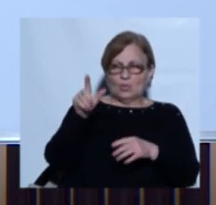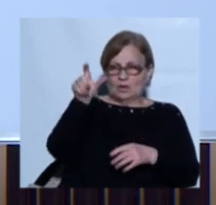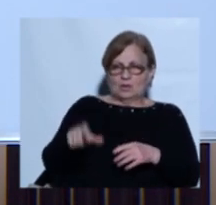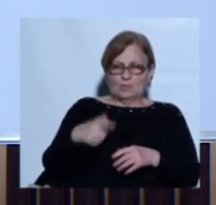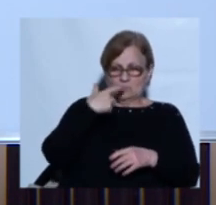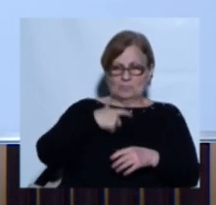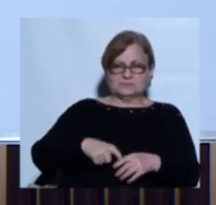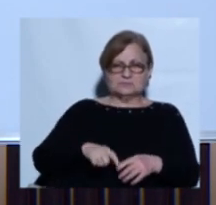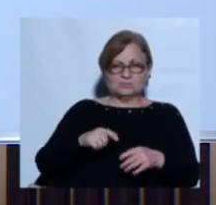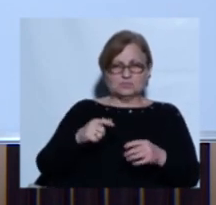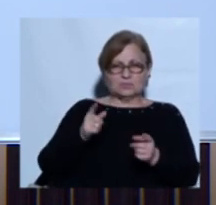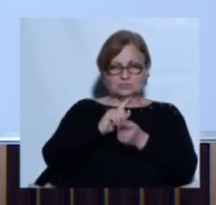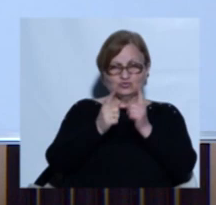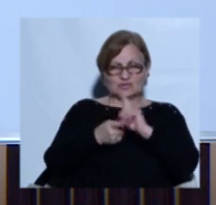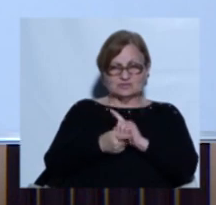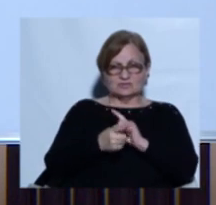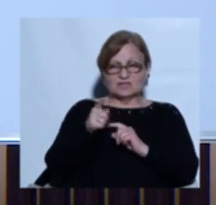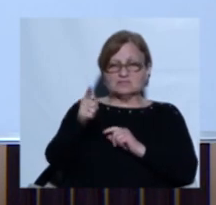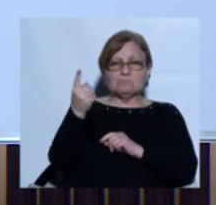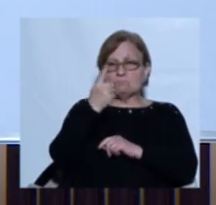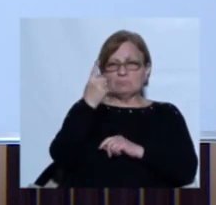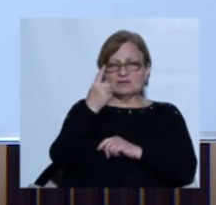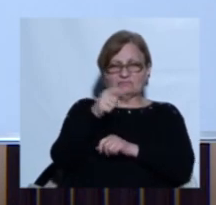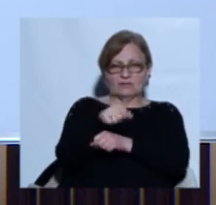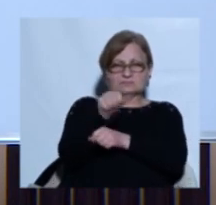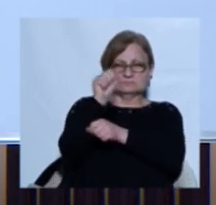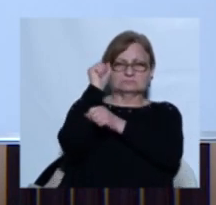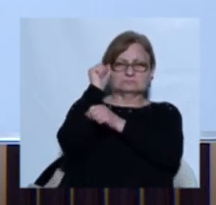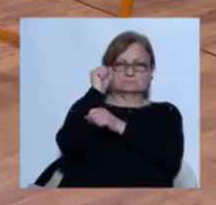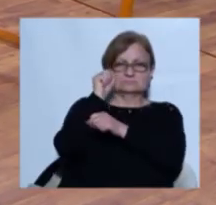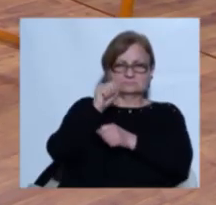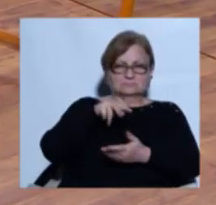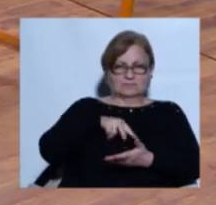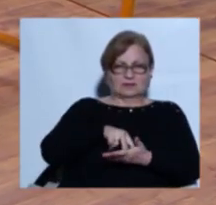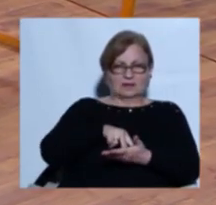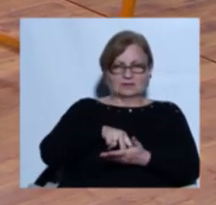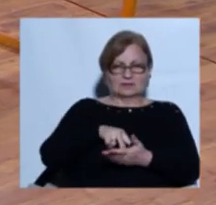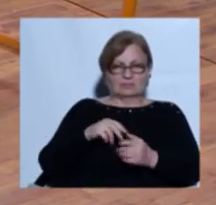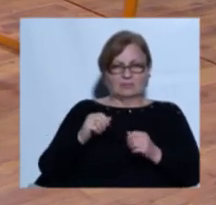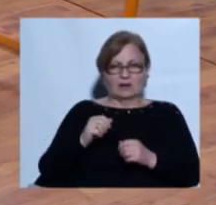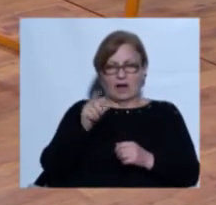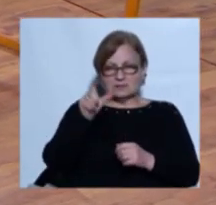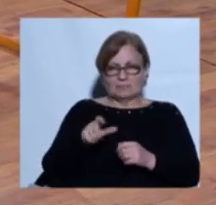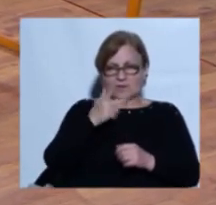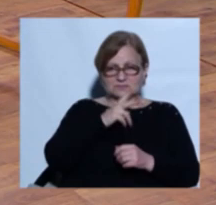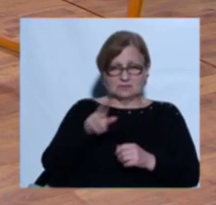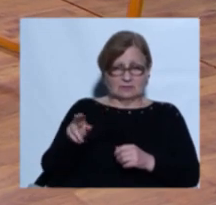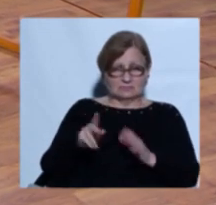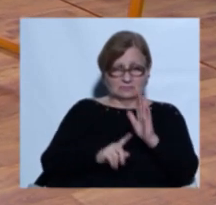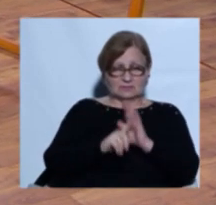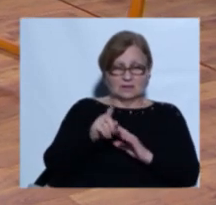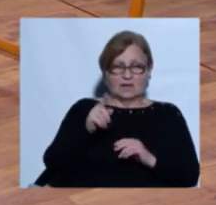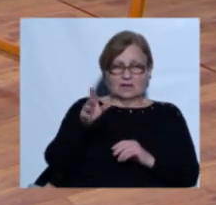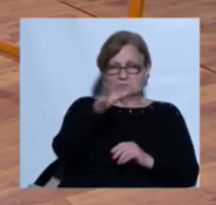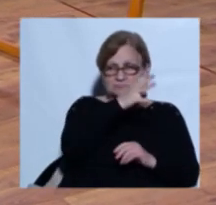დაეტყობა, იმიტომ რომ იგი იქნება პირველი, ვინც გაიმართება წელში, გასწორდება და ამიტომ ეს